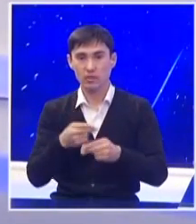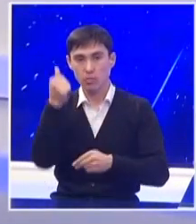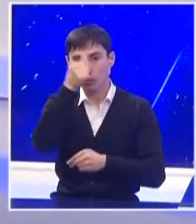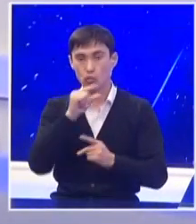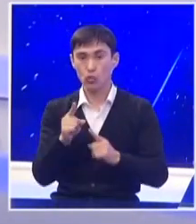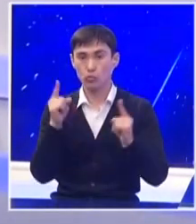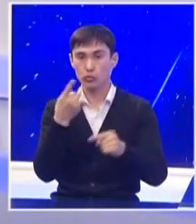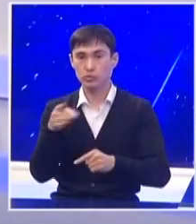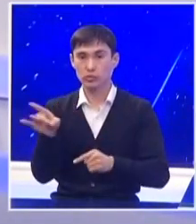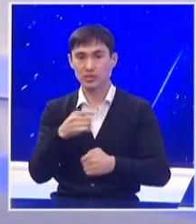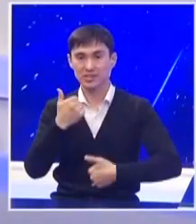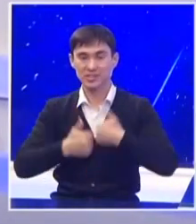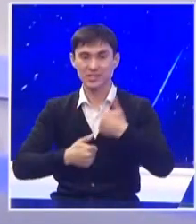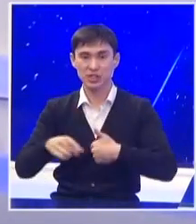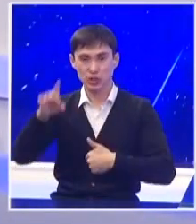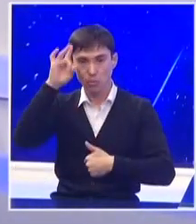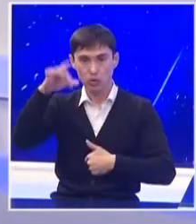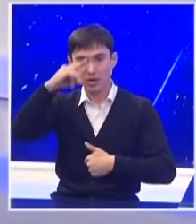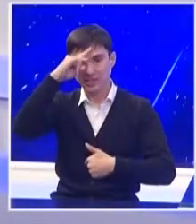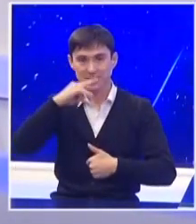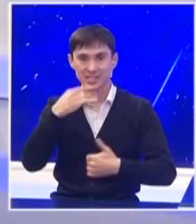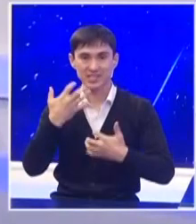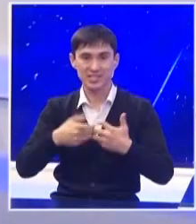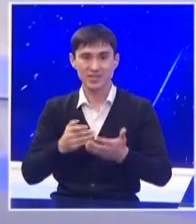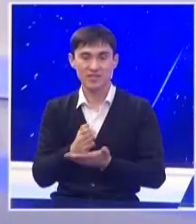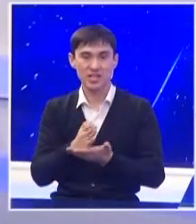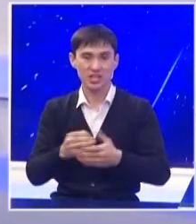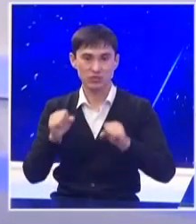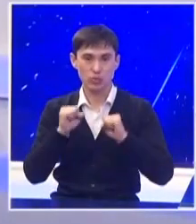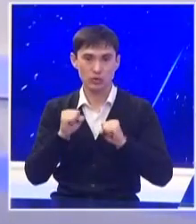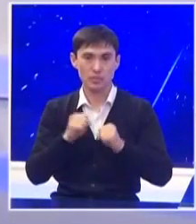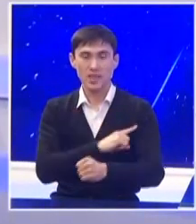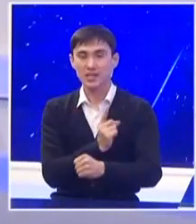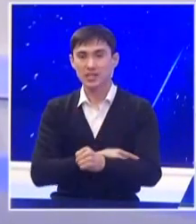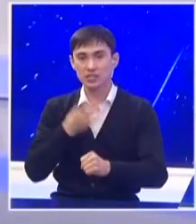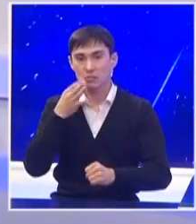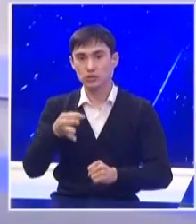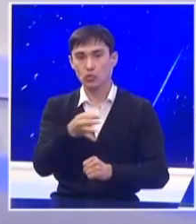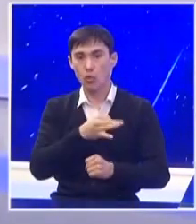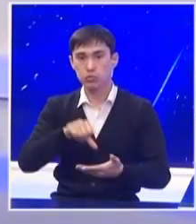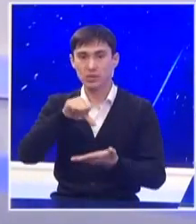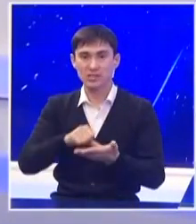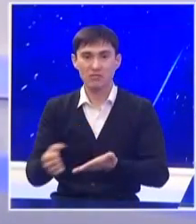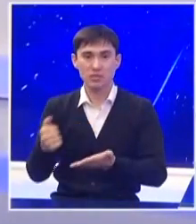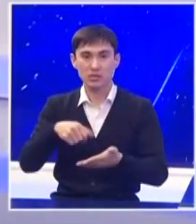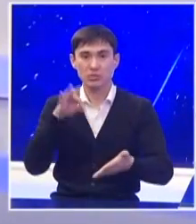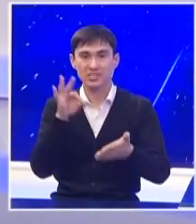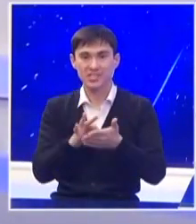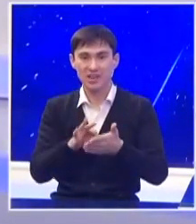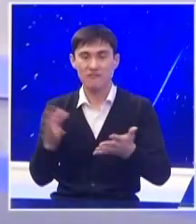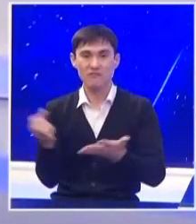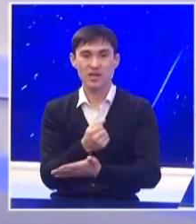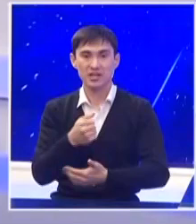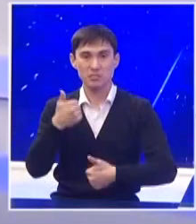году крупному республиканскому состязанию – чемпионату Казахстана среди ветеранов спорта. Силач Алматинской области поставил перед собой